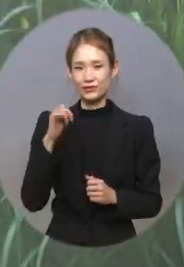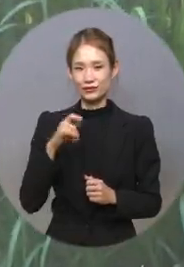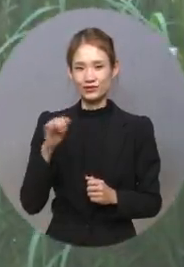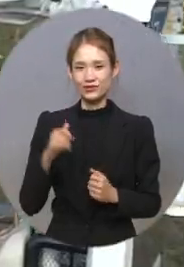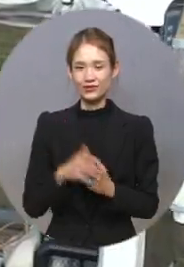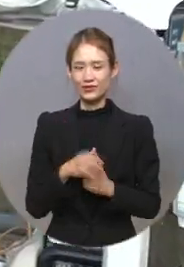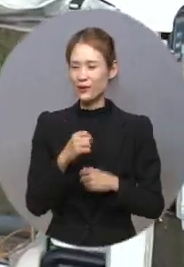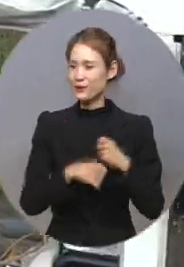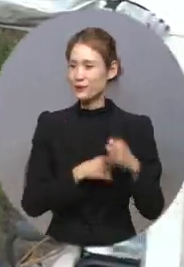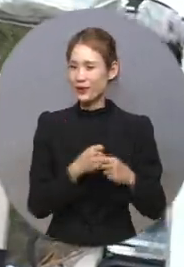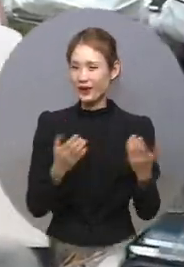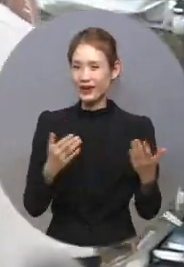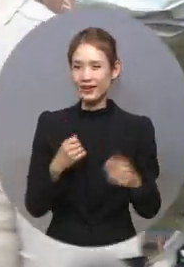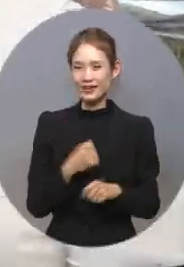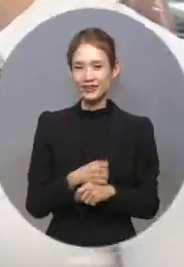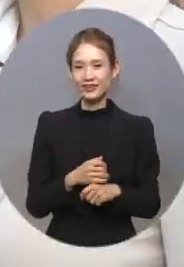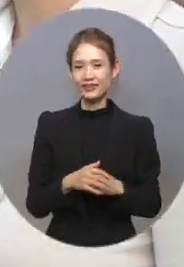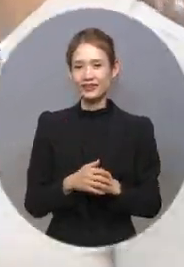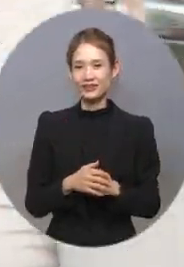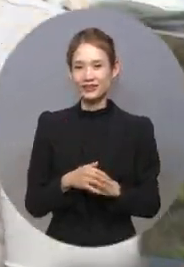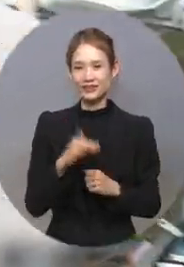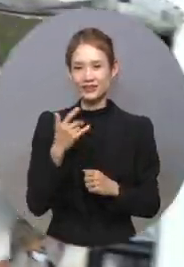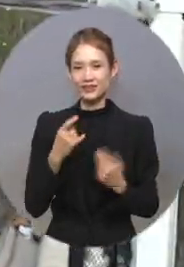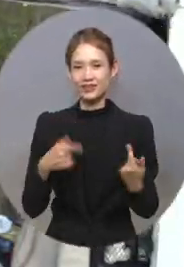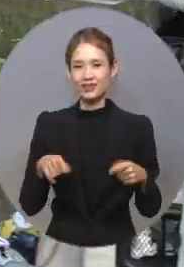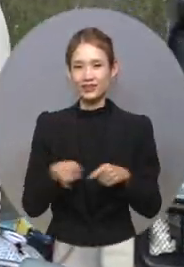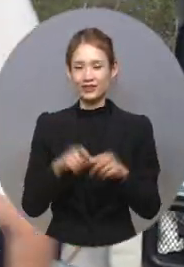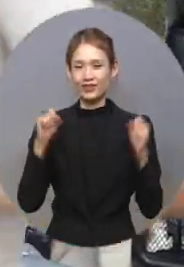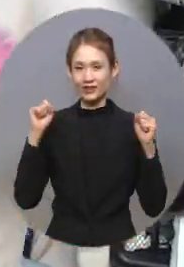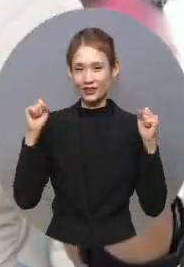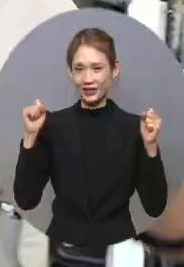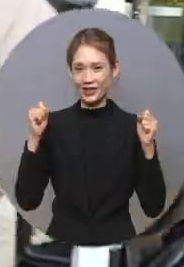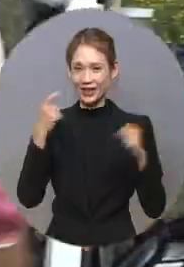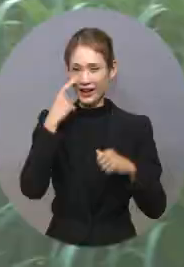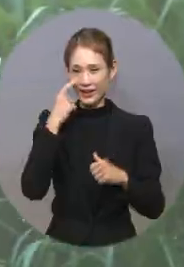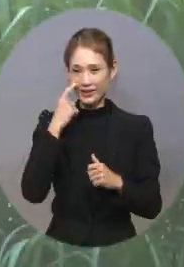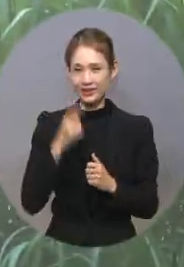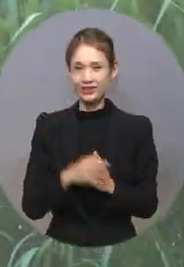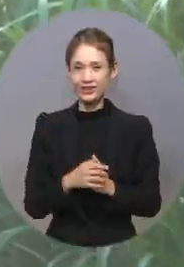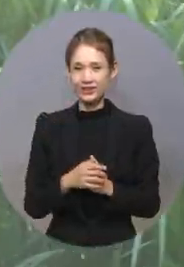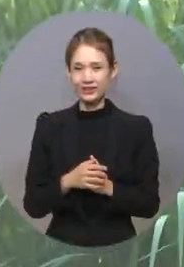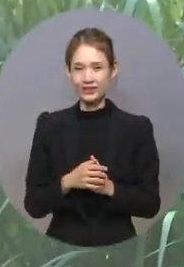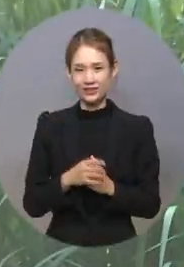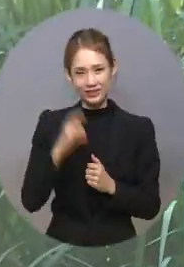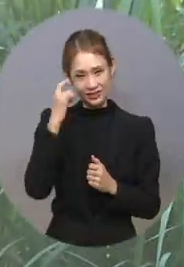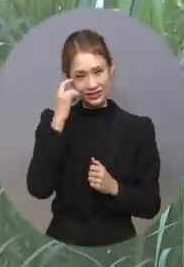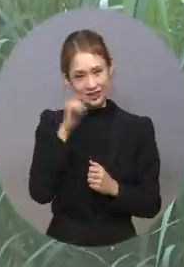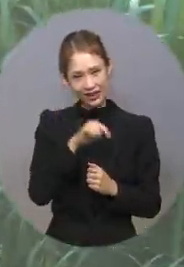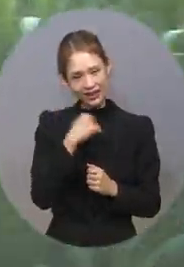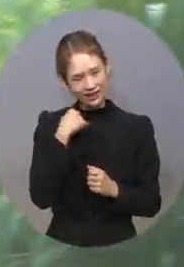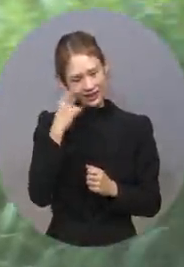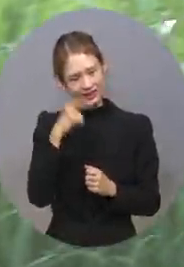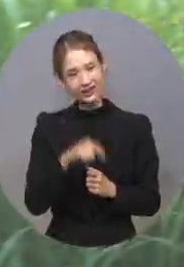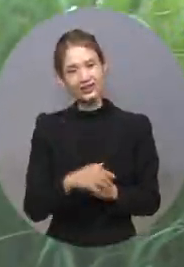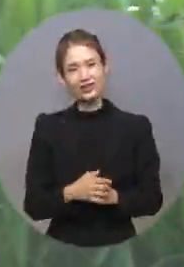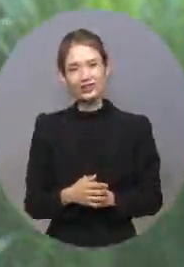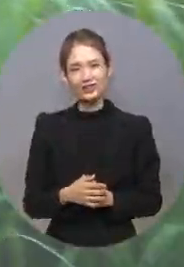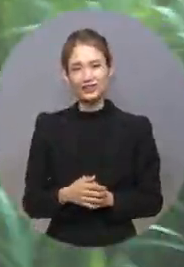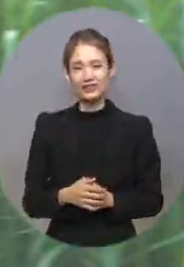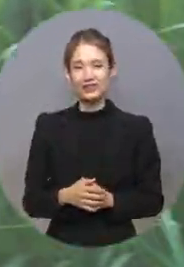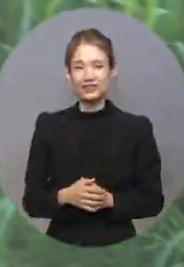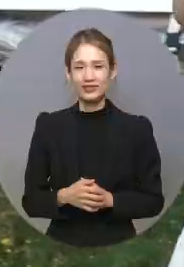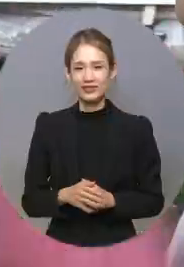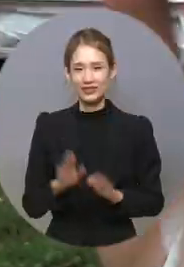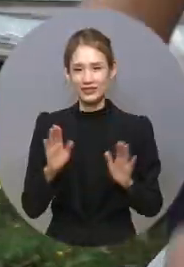맘대로 해. 조동야 시작. 조동야. 아 신경 쓰인다. 야 신경 쓰인다. 미안해. 야 신경 쓰여.